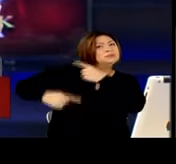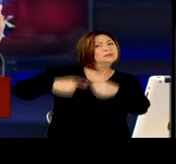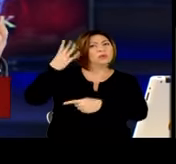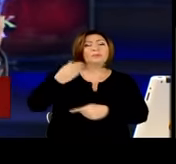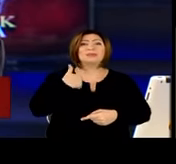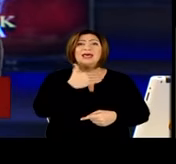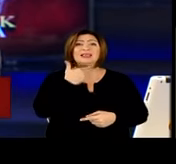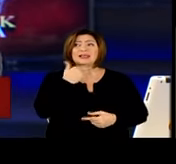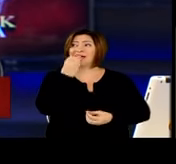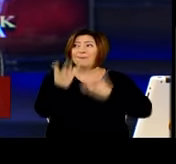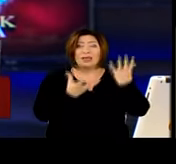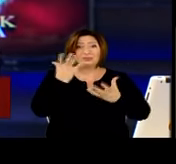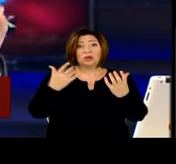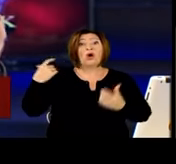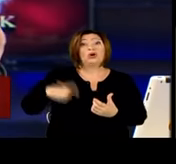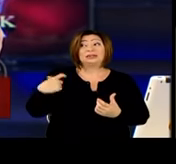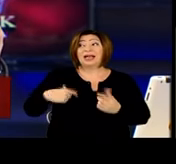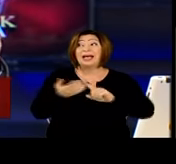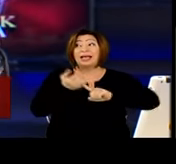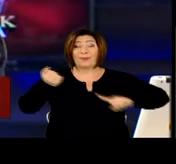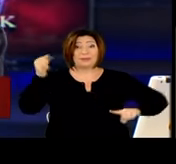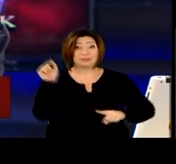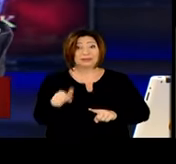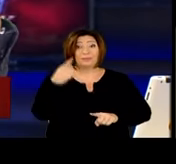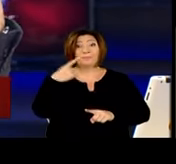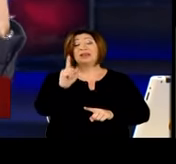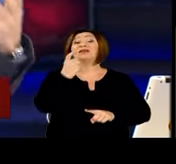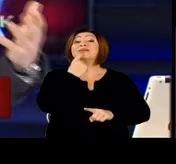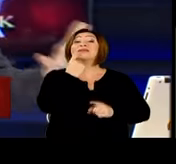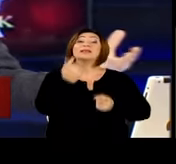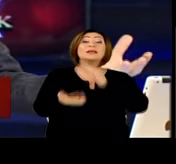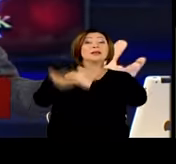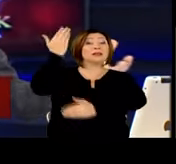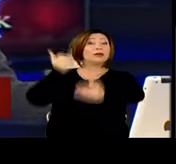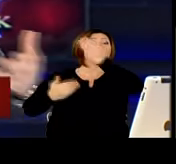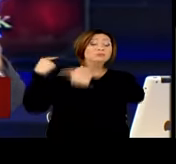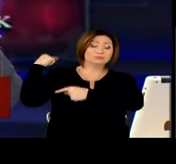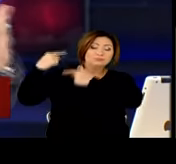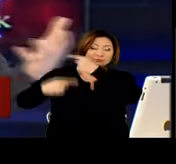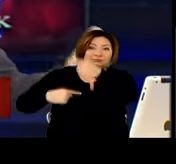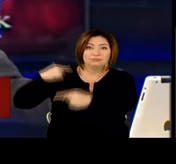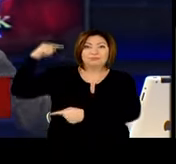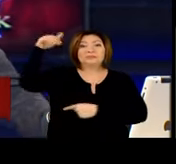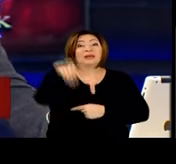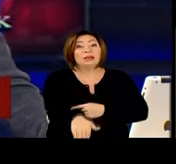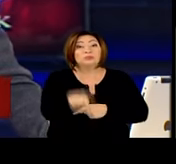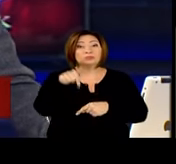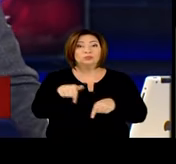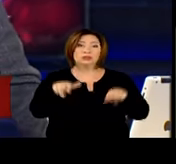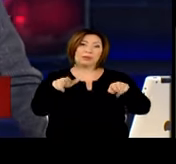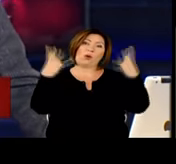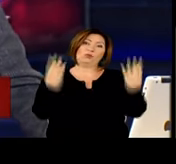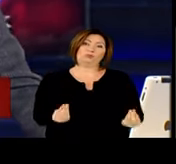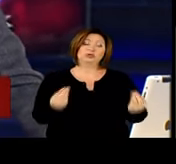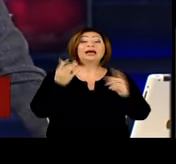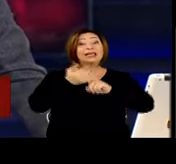et yemeğimiz, özellikle kebabımız bin yılların imbiğinden süzülmüş gelmiş, bugünkü halini almış. O